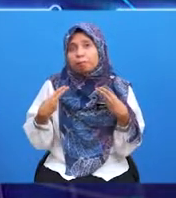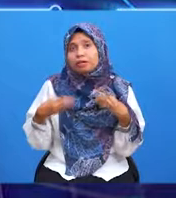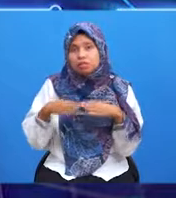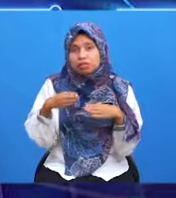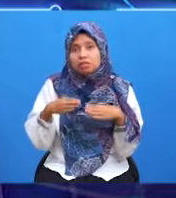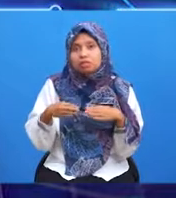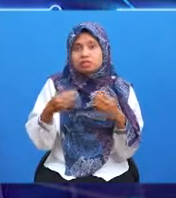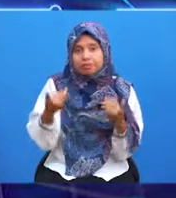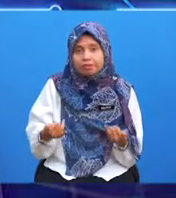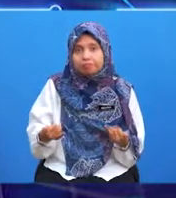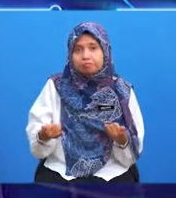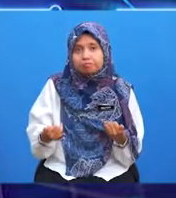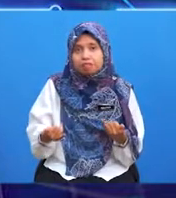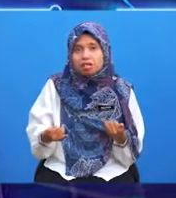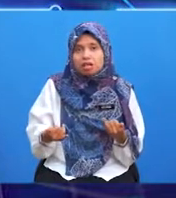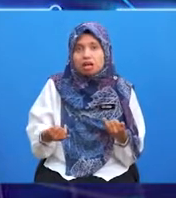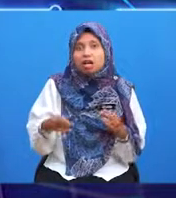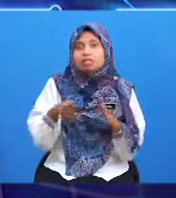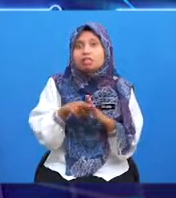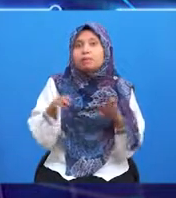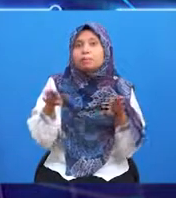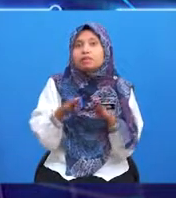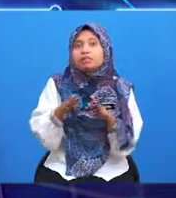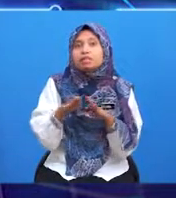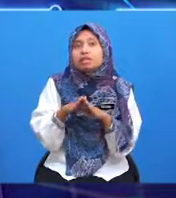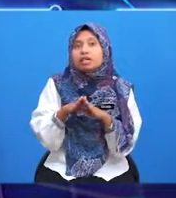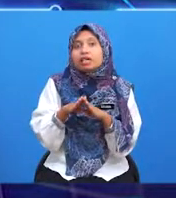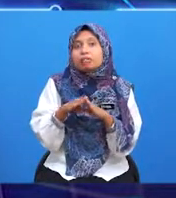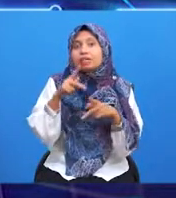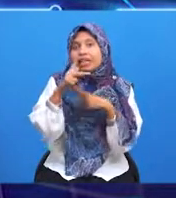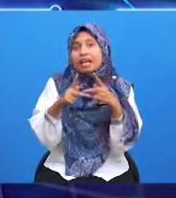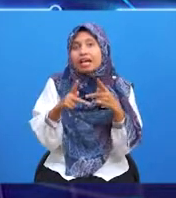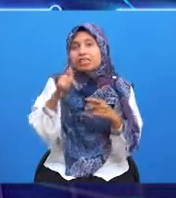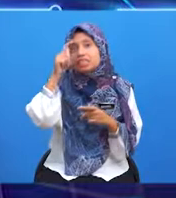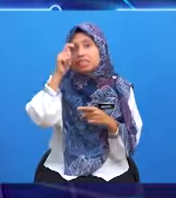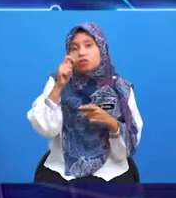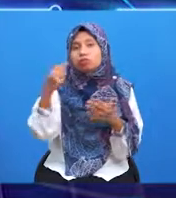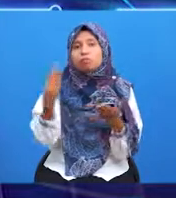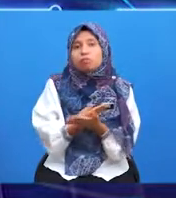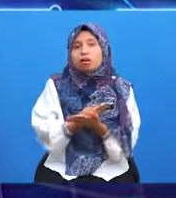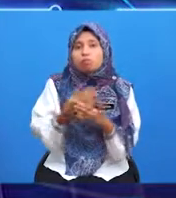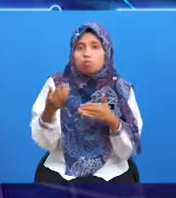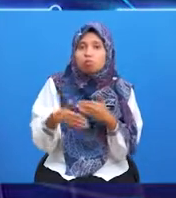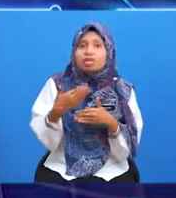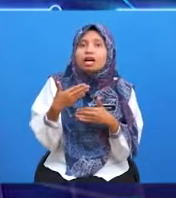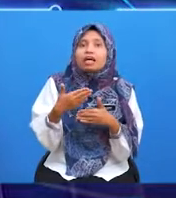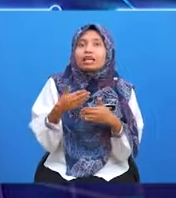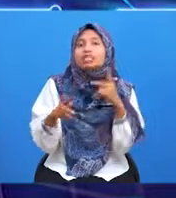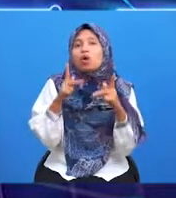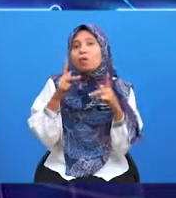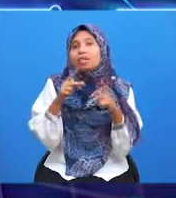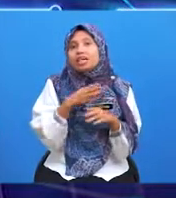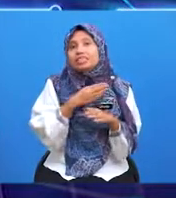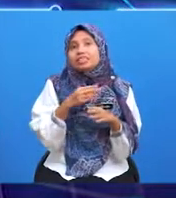mula menerapkan pelbagai peringkat berteknologi baharu, memudahkan komunikasi